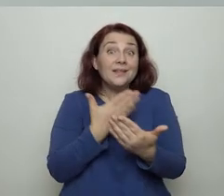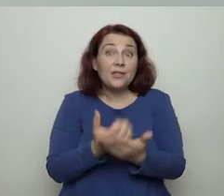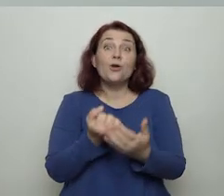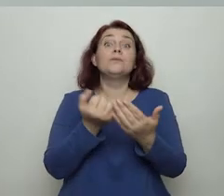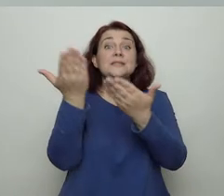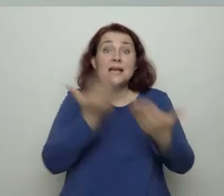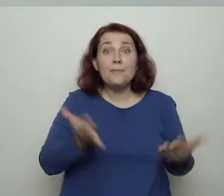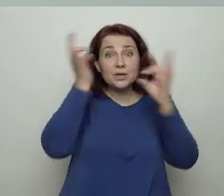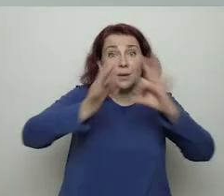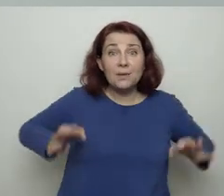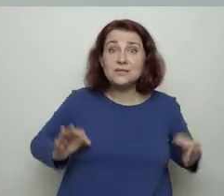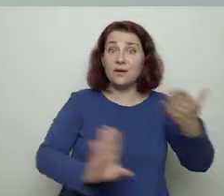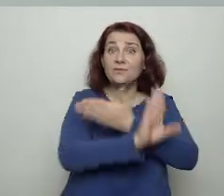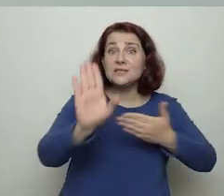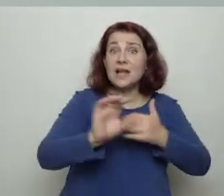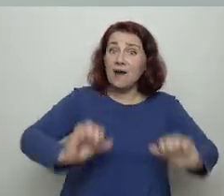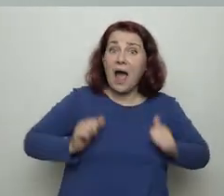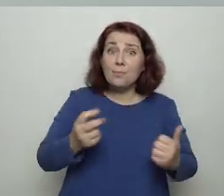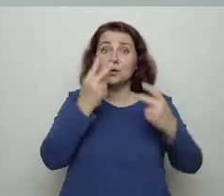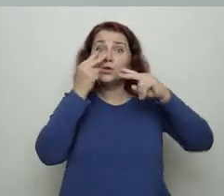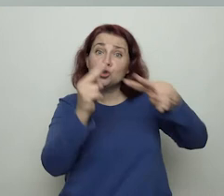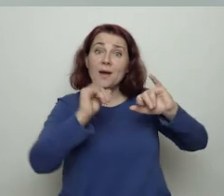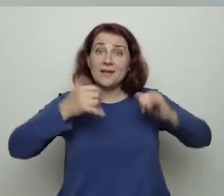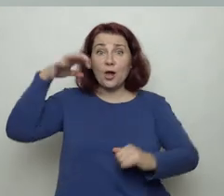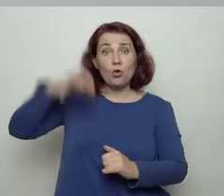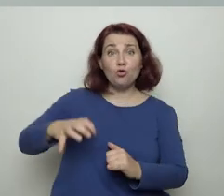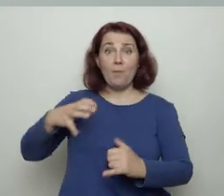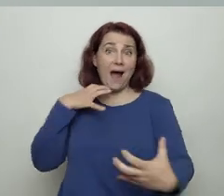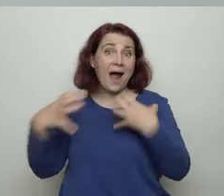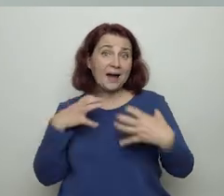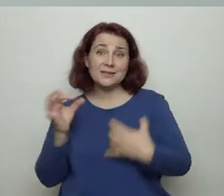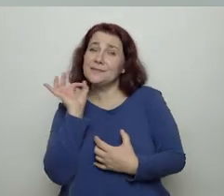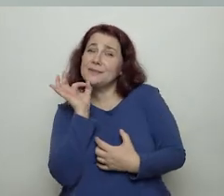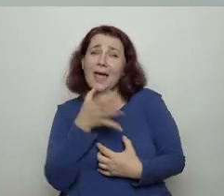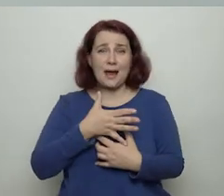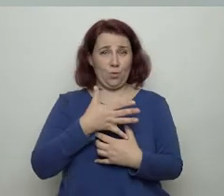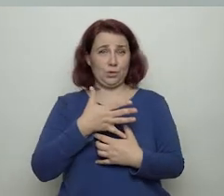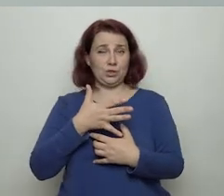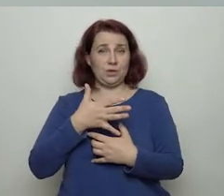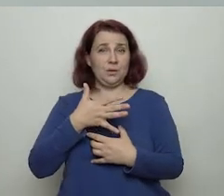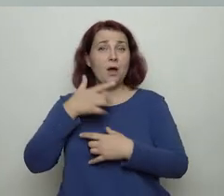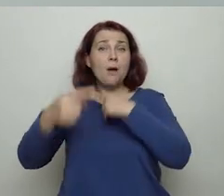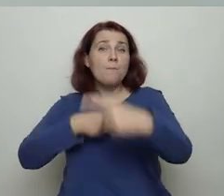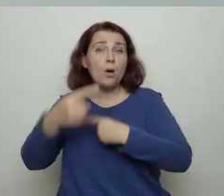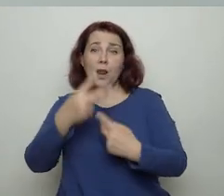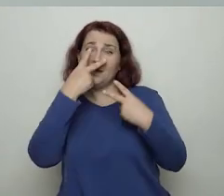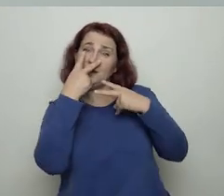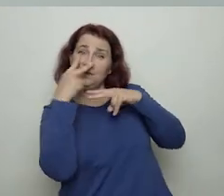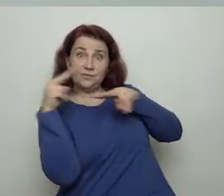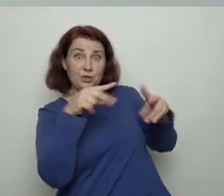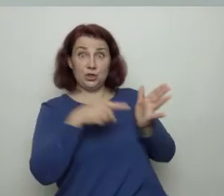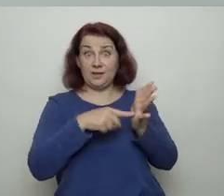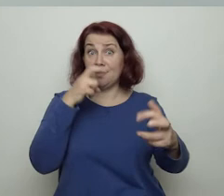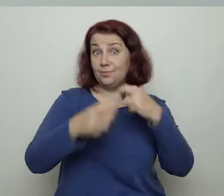tym bardziej zapraszam państwa na wystawę aby zobaczyć jak grupa artystów najmłodszego pokolenia widzi to